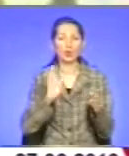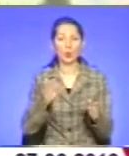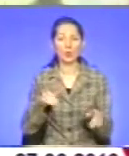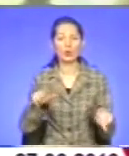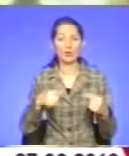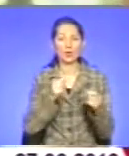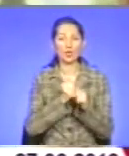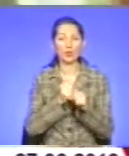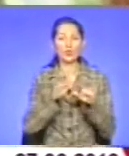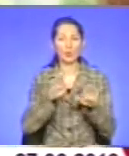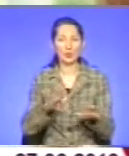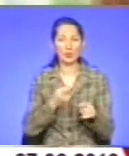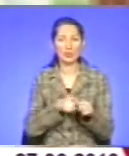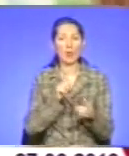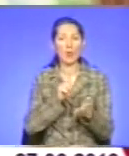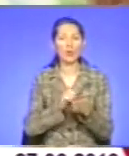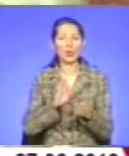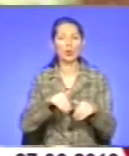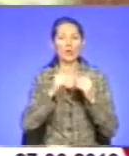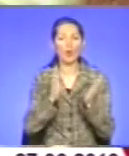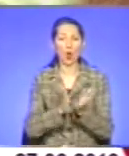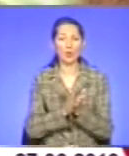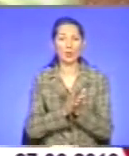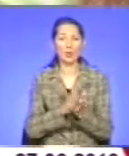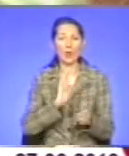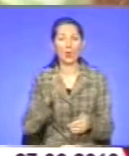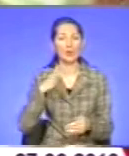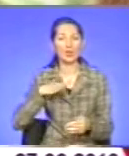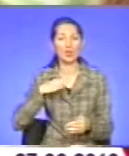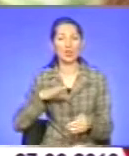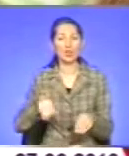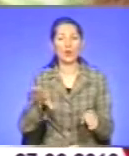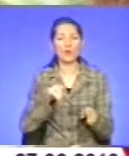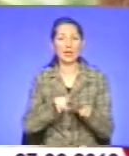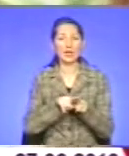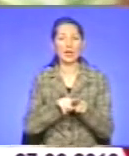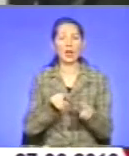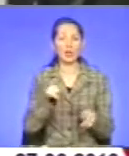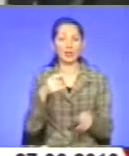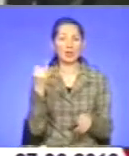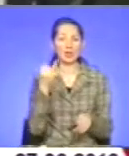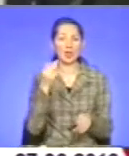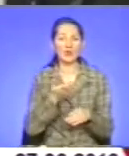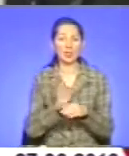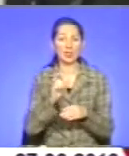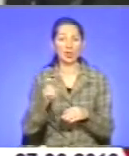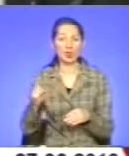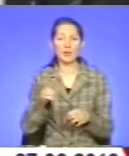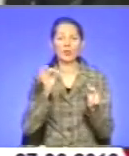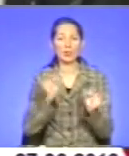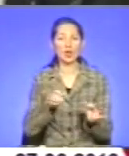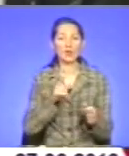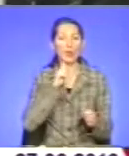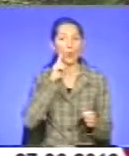Ну, але це повинно бути в комплексі. Ми будемо надіятися, що все-таки воно зацікавить частину людей. Чи справді молодь хоче жити